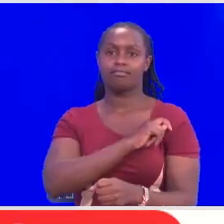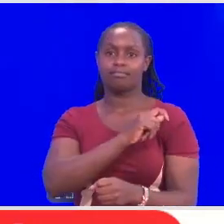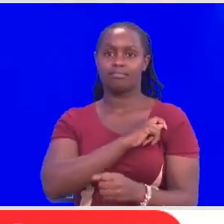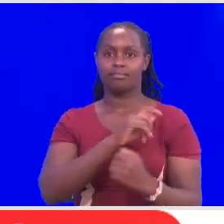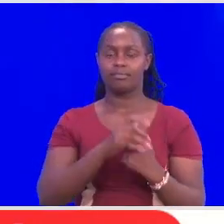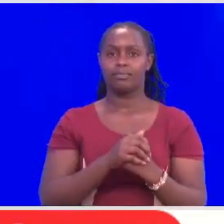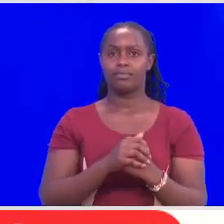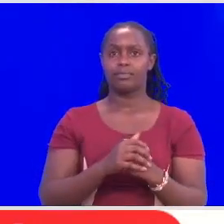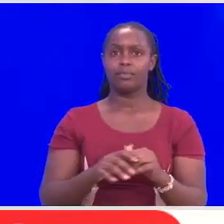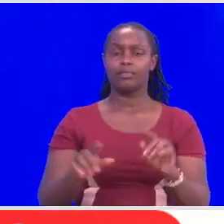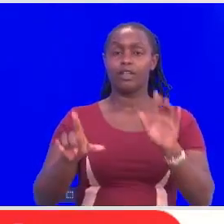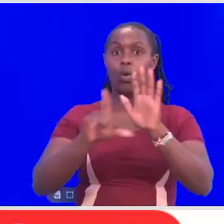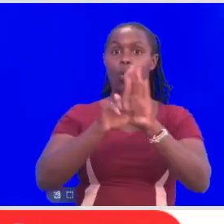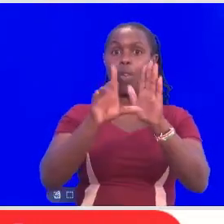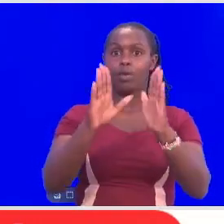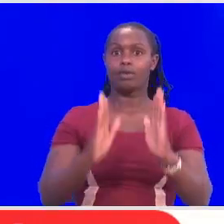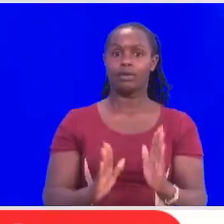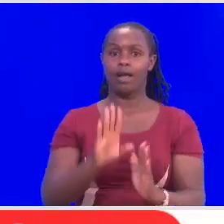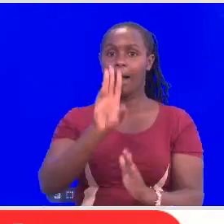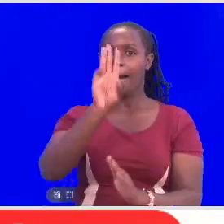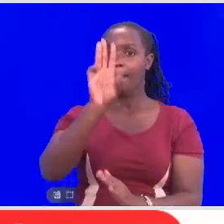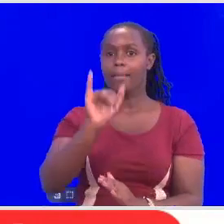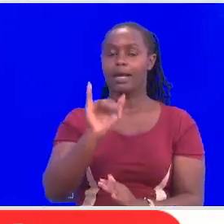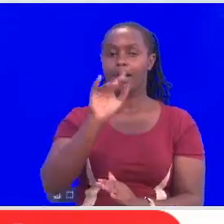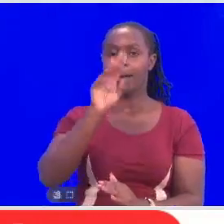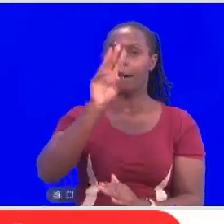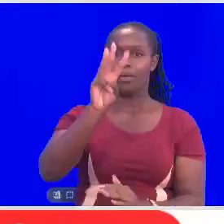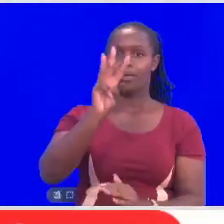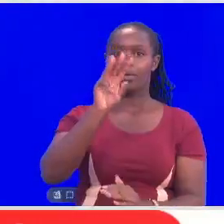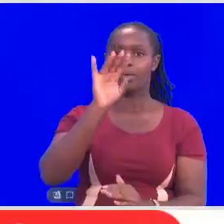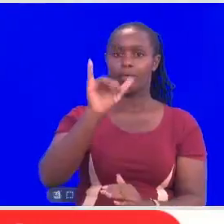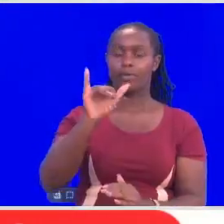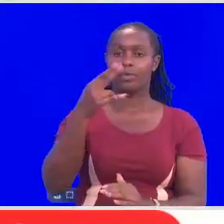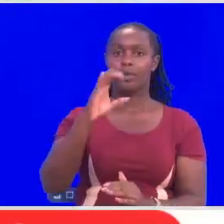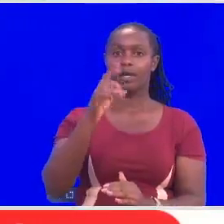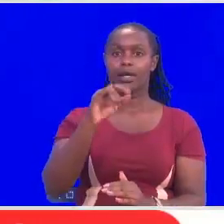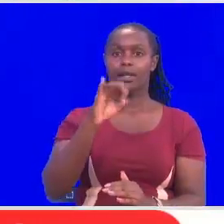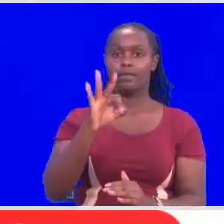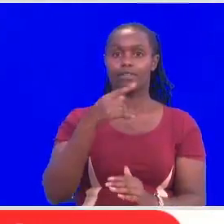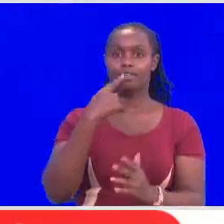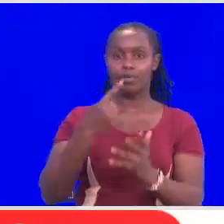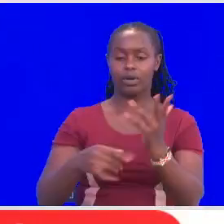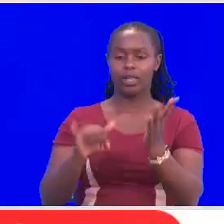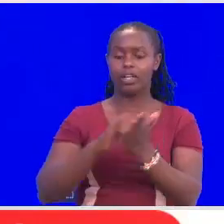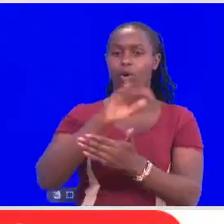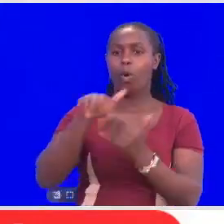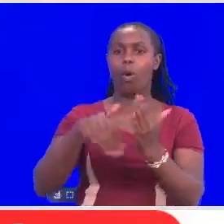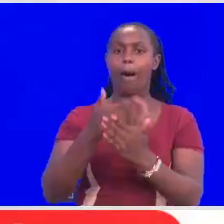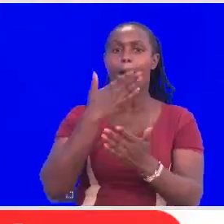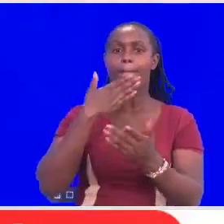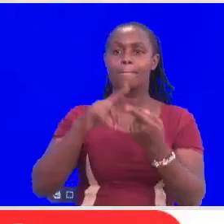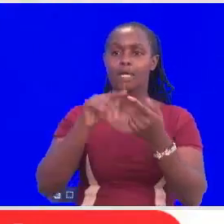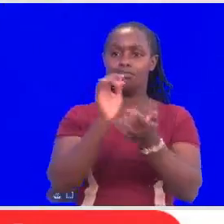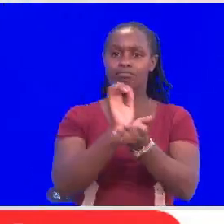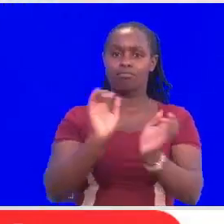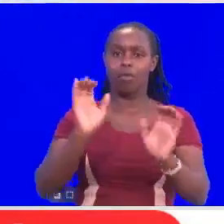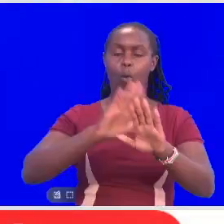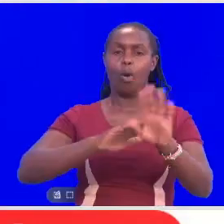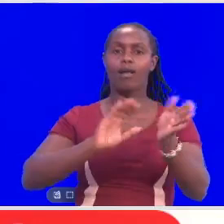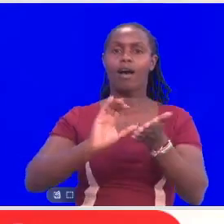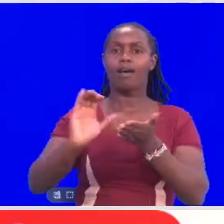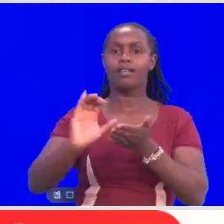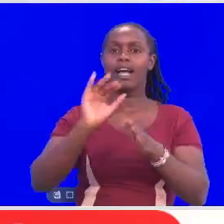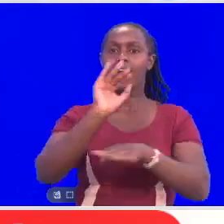utetezi ukiongozwa na wakili Wycliffe Makasembo umeendelea kuomba washukiwa waachiliwe kwa dhamana, huku wakiomba mahakama kumwachilia